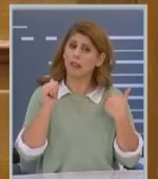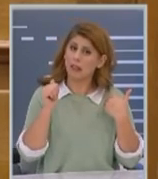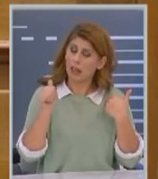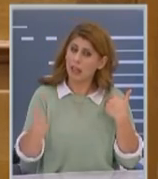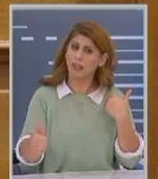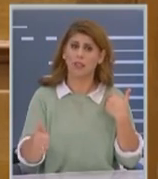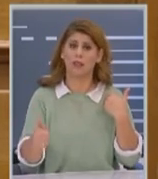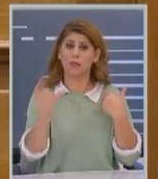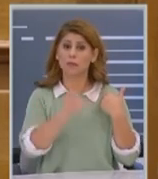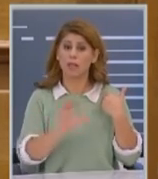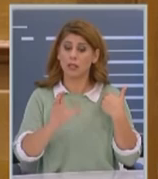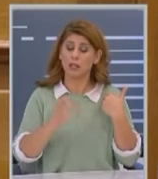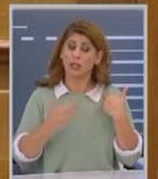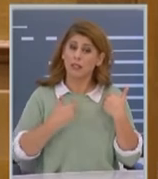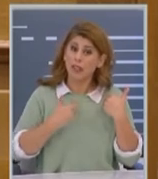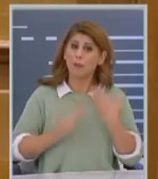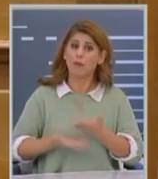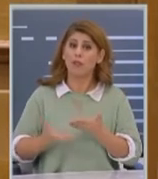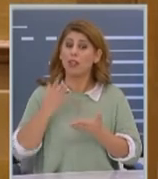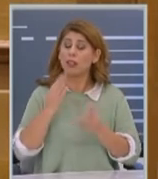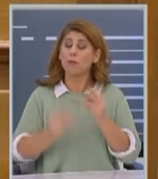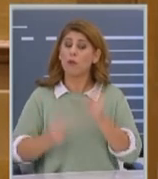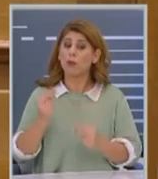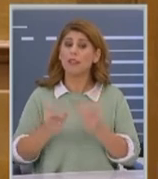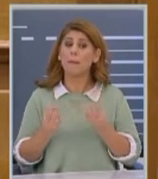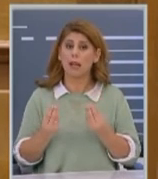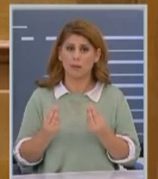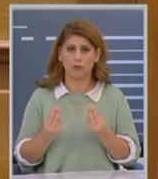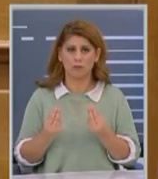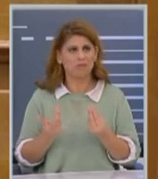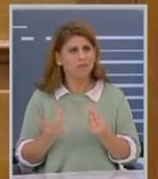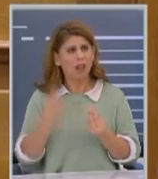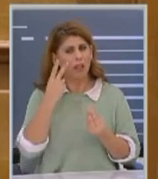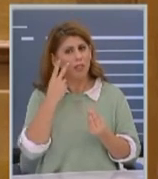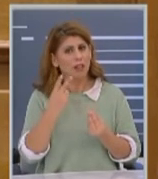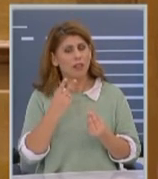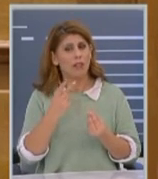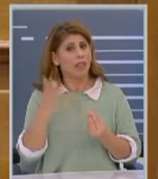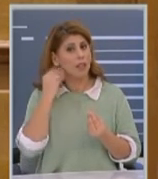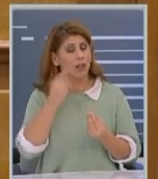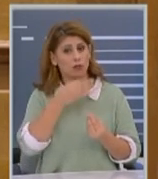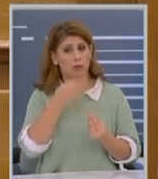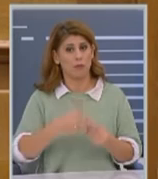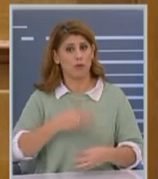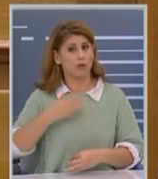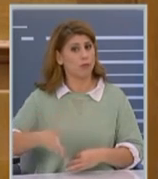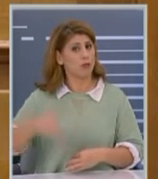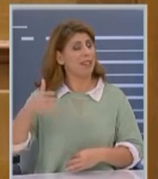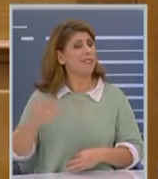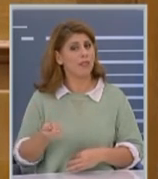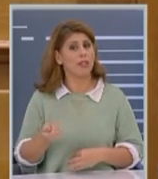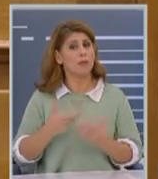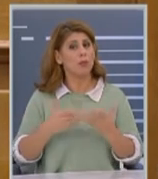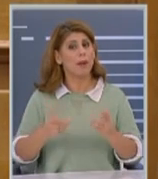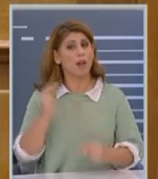ιδιαίτερα αναζήτησαν τη δική μας βοήθεια, διότι τα προβλήματα είναι πάρα πολλά. Δεν άκουσαν αναφερθεί ο κύριος Μητσοτάκης τι θα γίνει με το